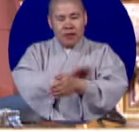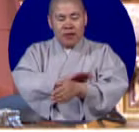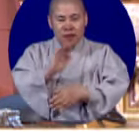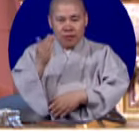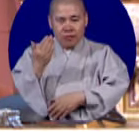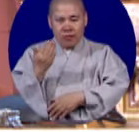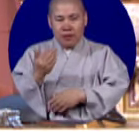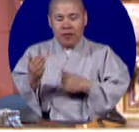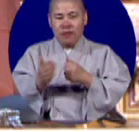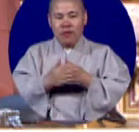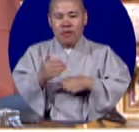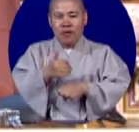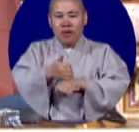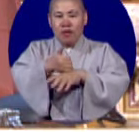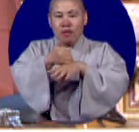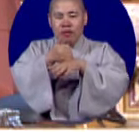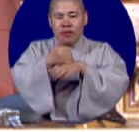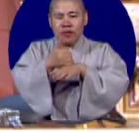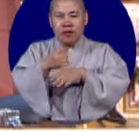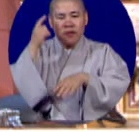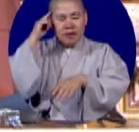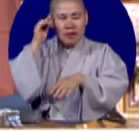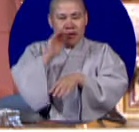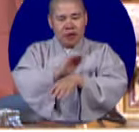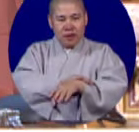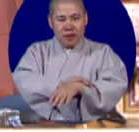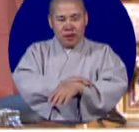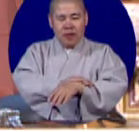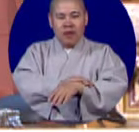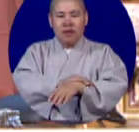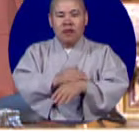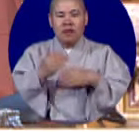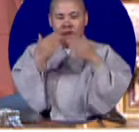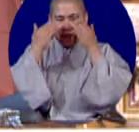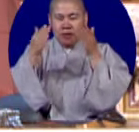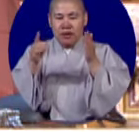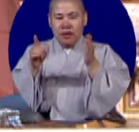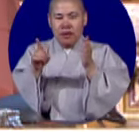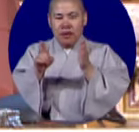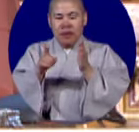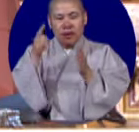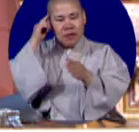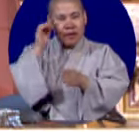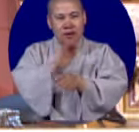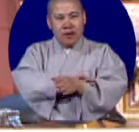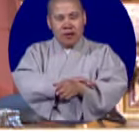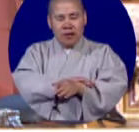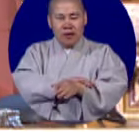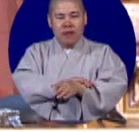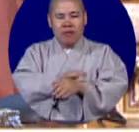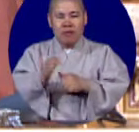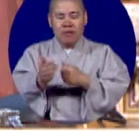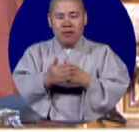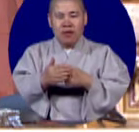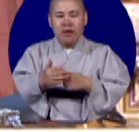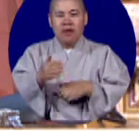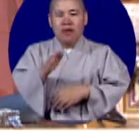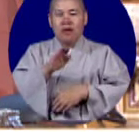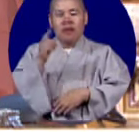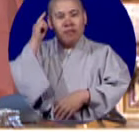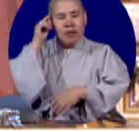그래서 보살은 지혜는 지혜로되 완전치 못한 지혜이기 때문에 반야바라밀이라고 그래요.